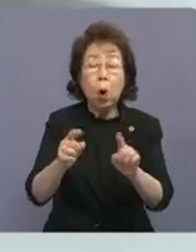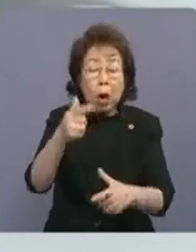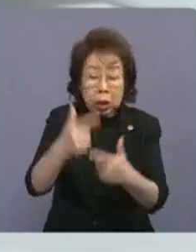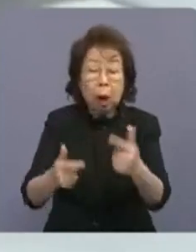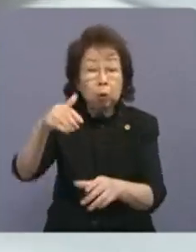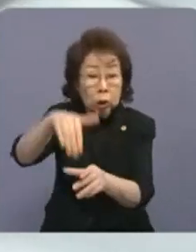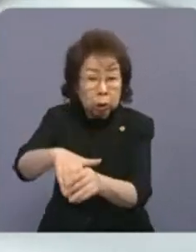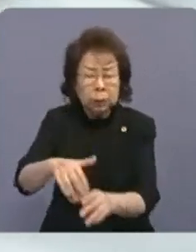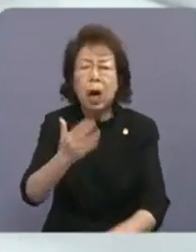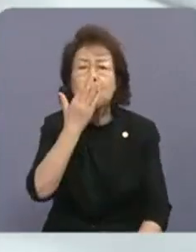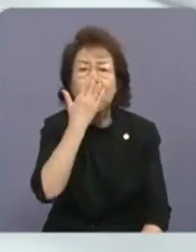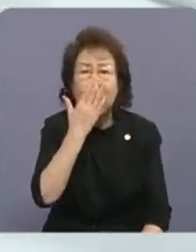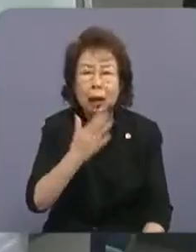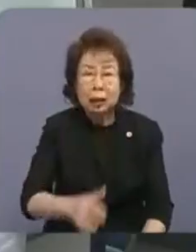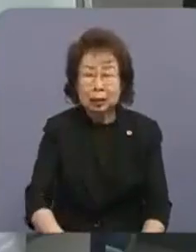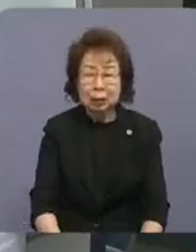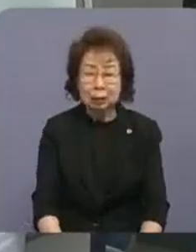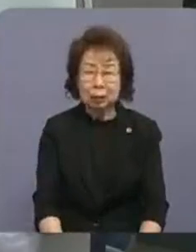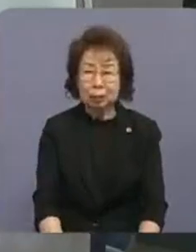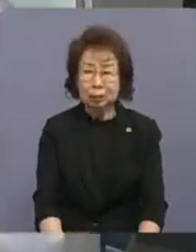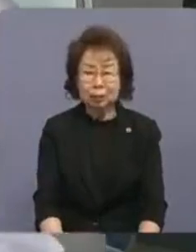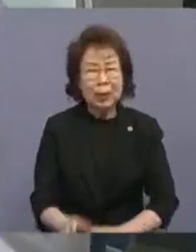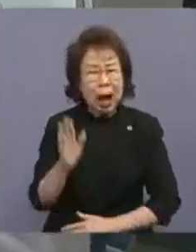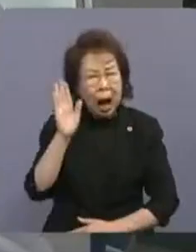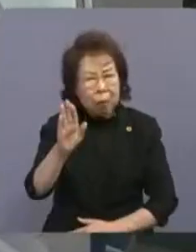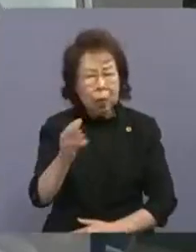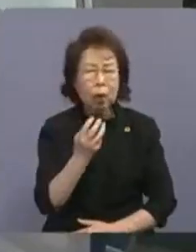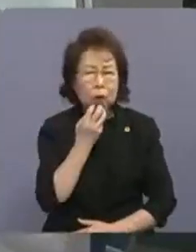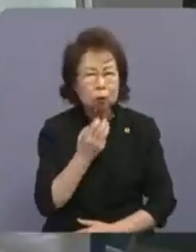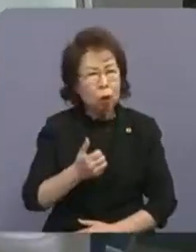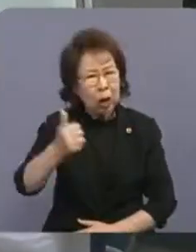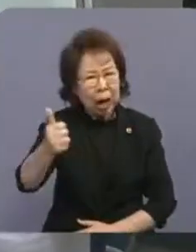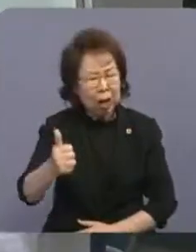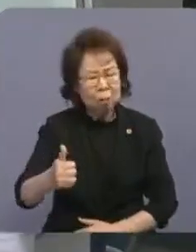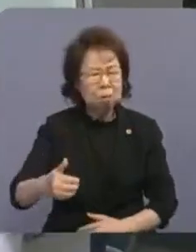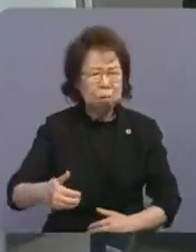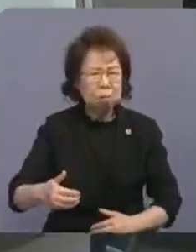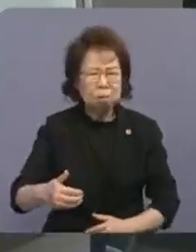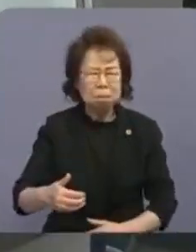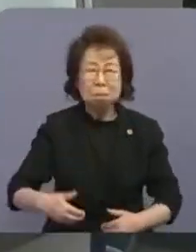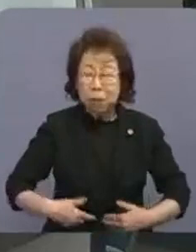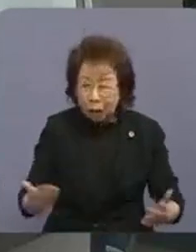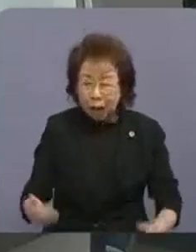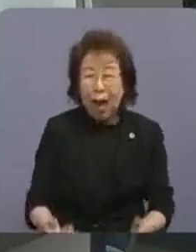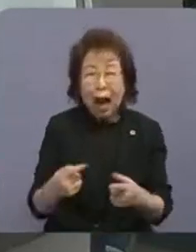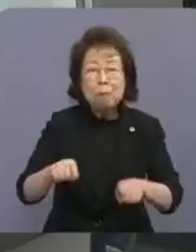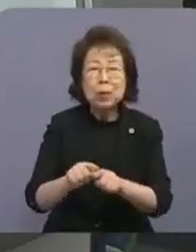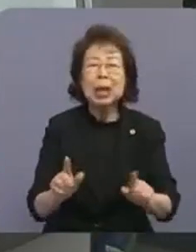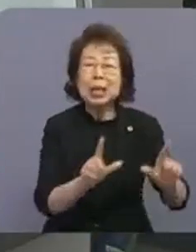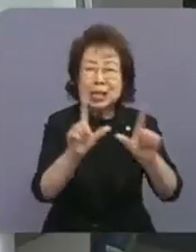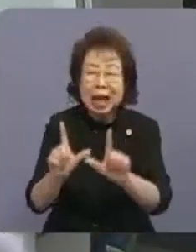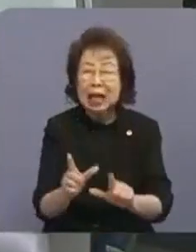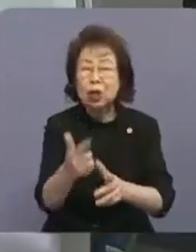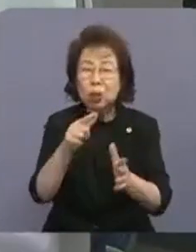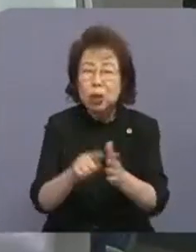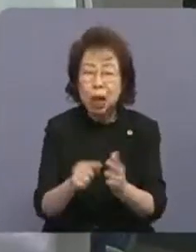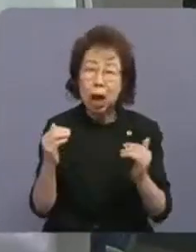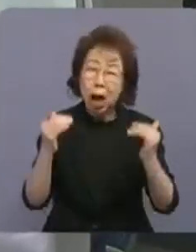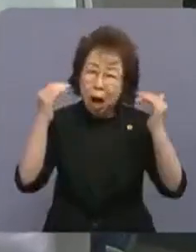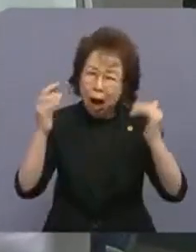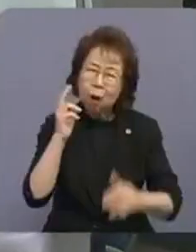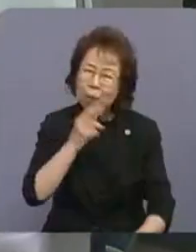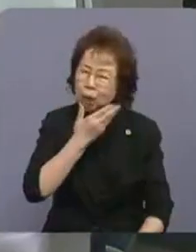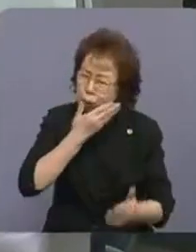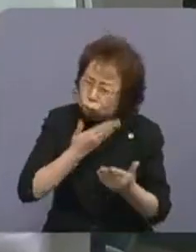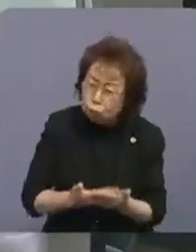심을 수 있습니다. 지금 앞으로 서울로 옮겨갈 예정은 절대 없고요. 지역과 상생하면서 이제 커나가는 것도 굉장히 기업의